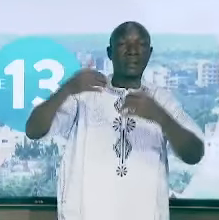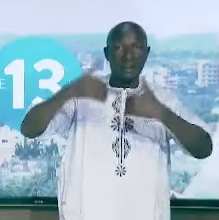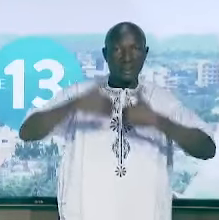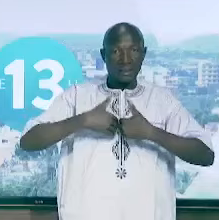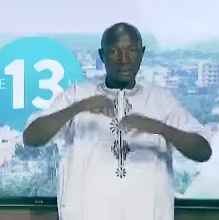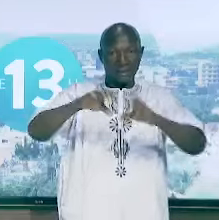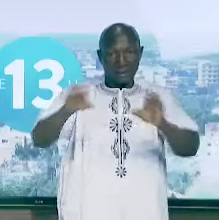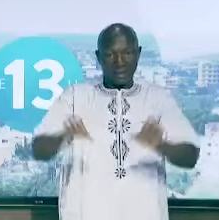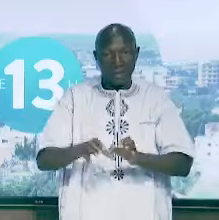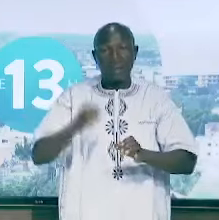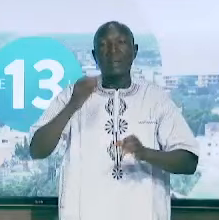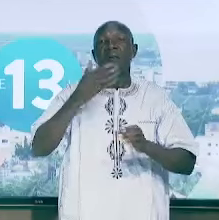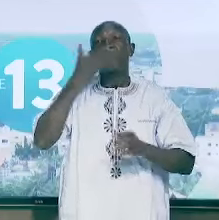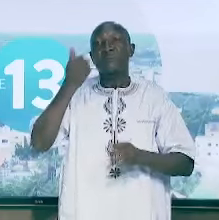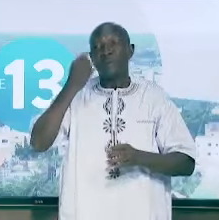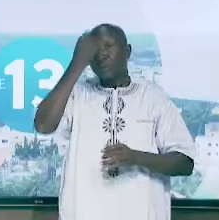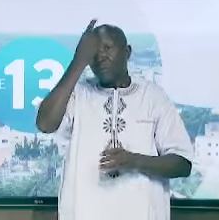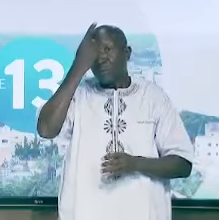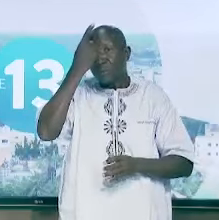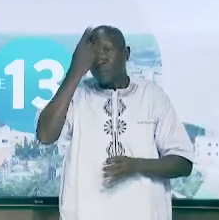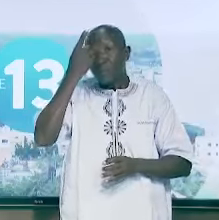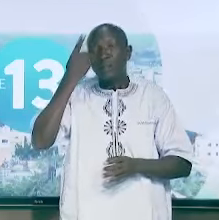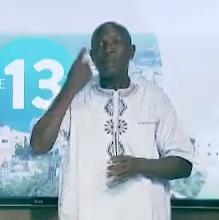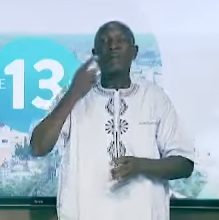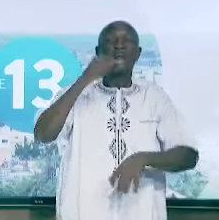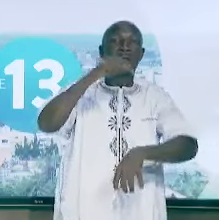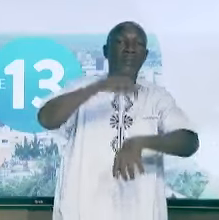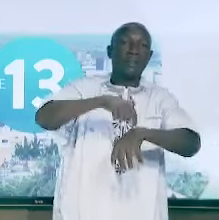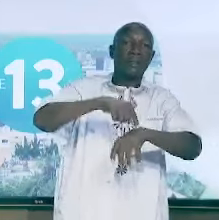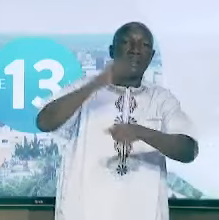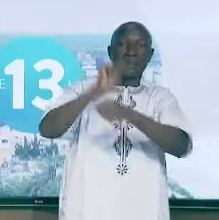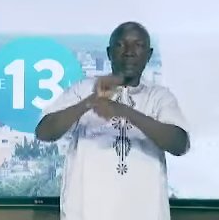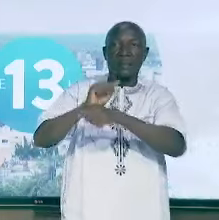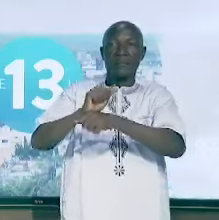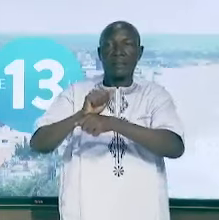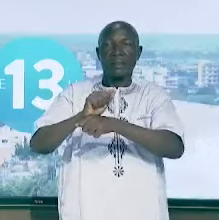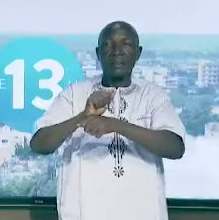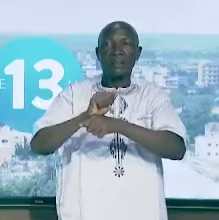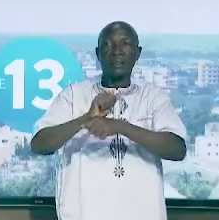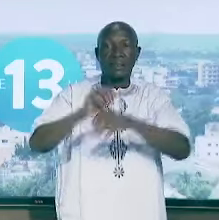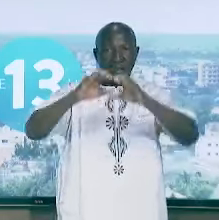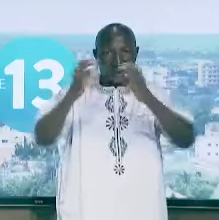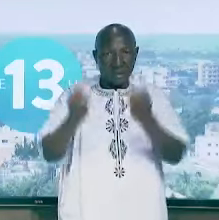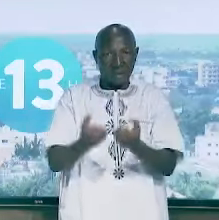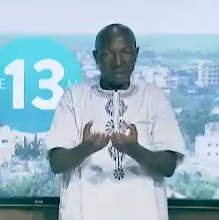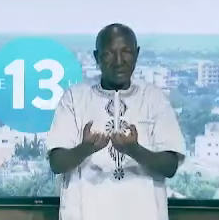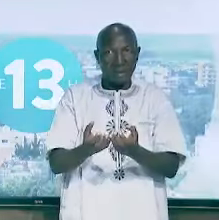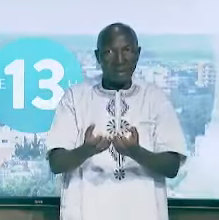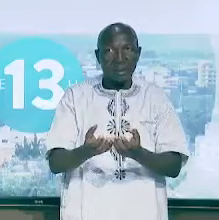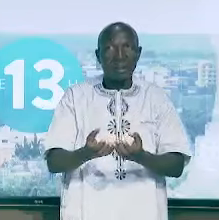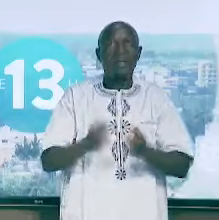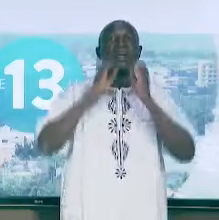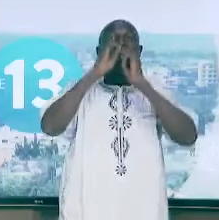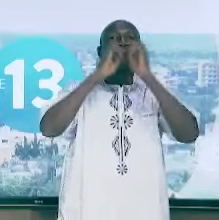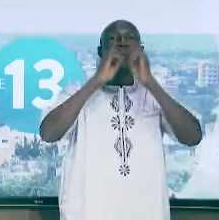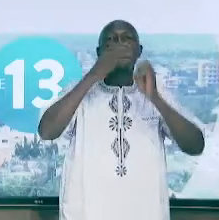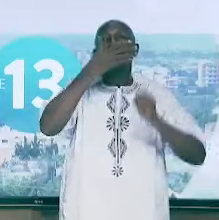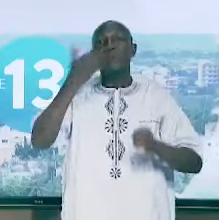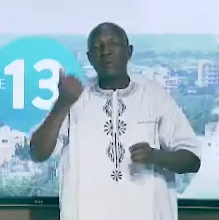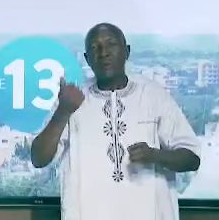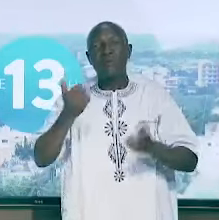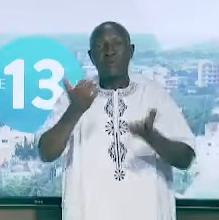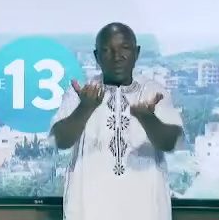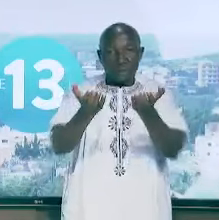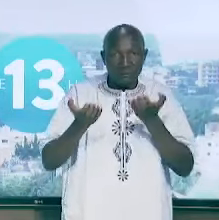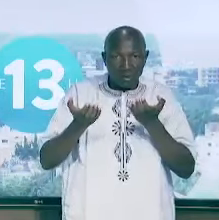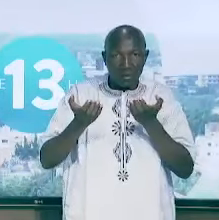mieux comprendre leur mandat en tant que membre de ce cadre et exprimer mieux ainsi leurs besoins